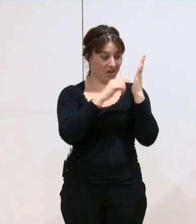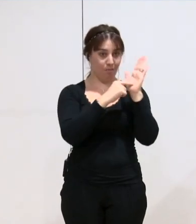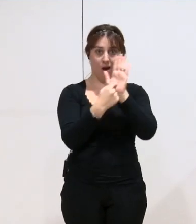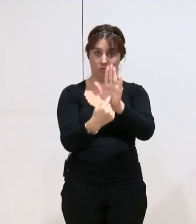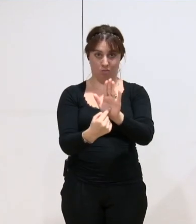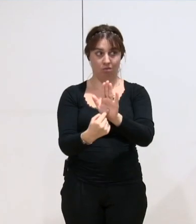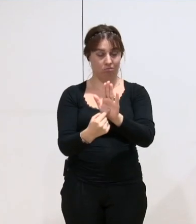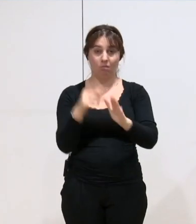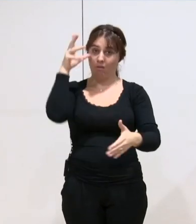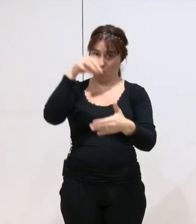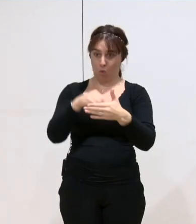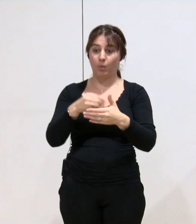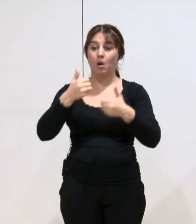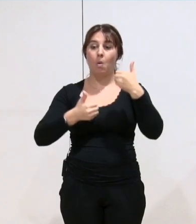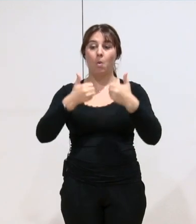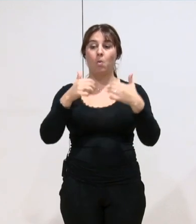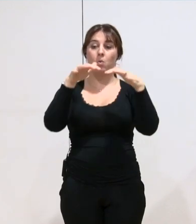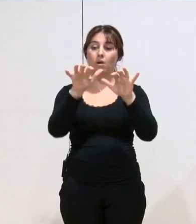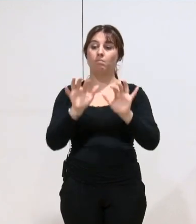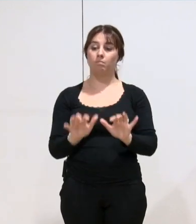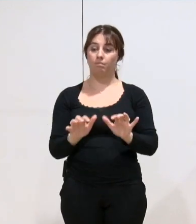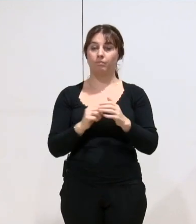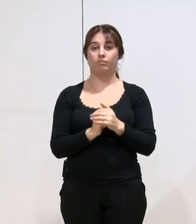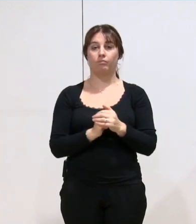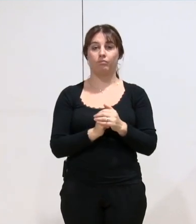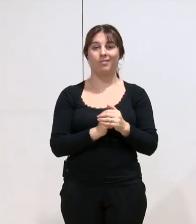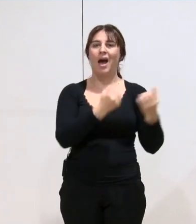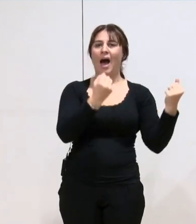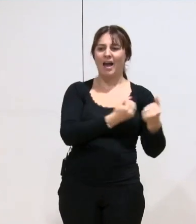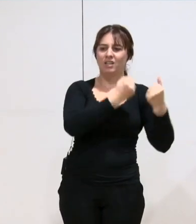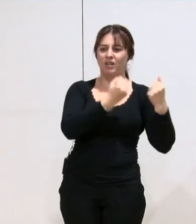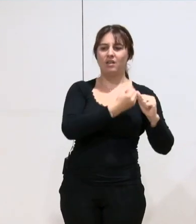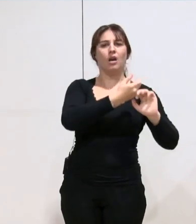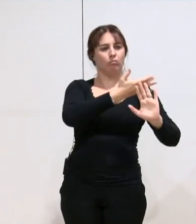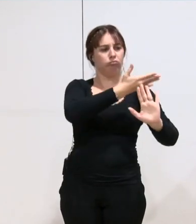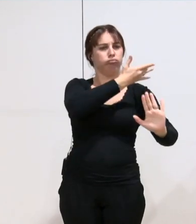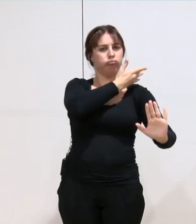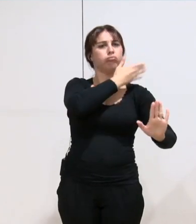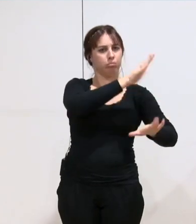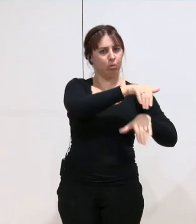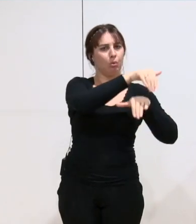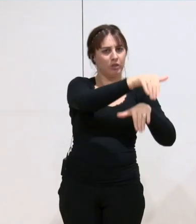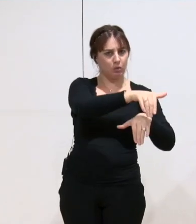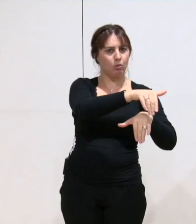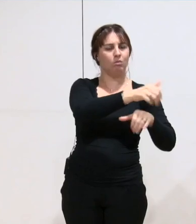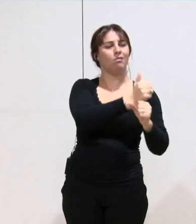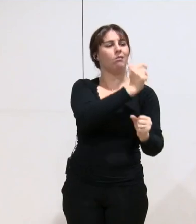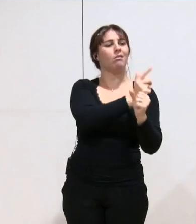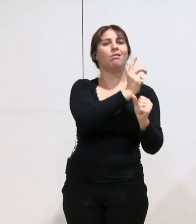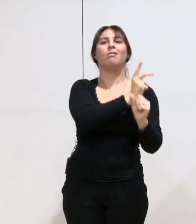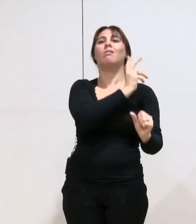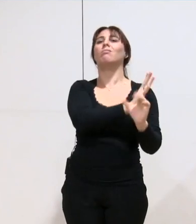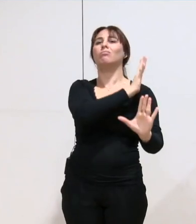aussi présents cette année. Mais en plus des activités qu'il existait jusqu'à maintenant, les années précédentes, avant